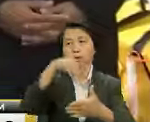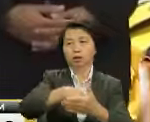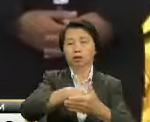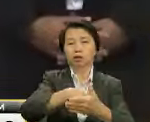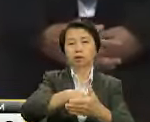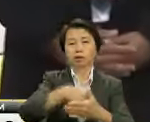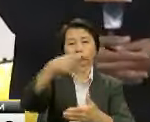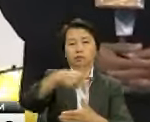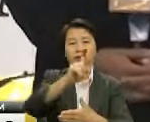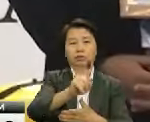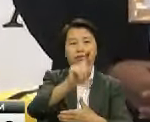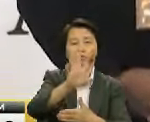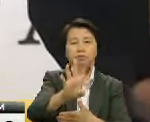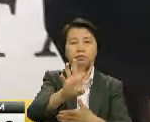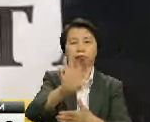Parlimen